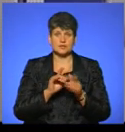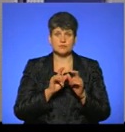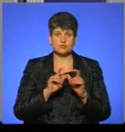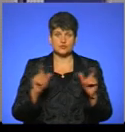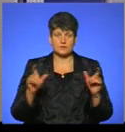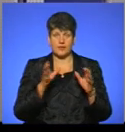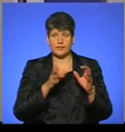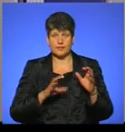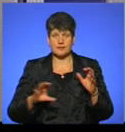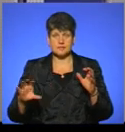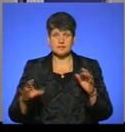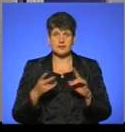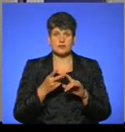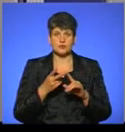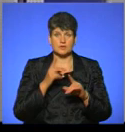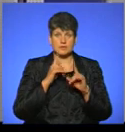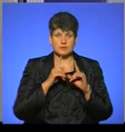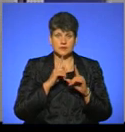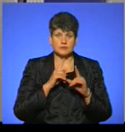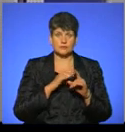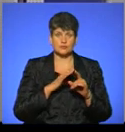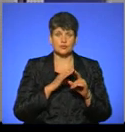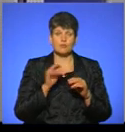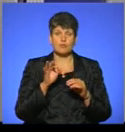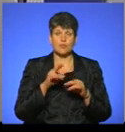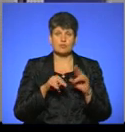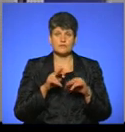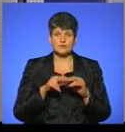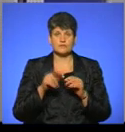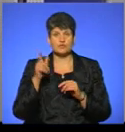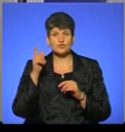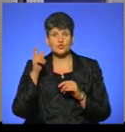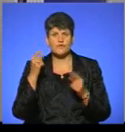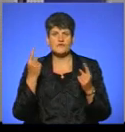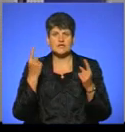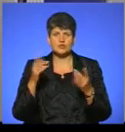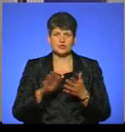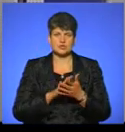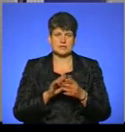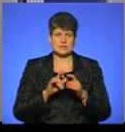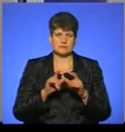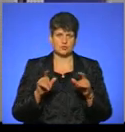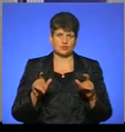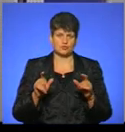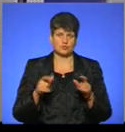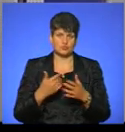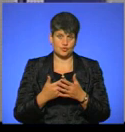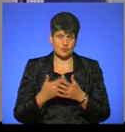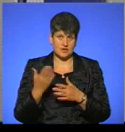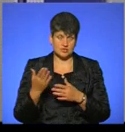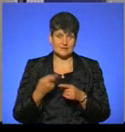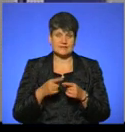каналізаційних. На другій нараді питання стояло про будівництво в Чорткові величезних очисних споруд. До речі, це